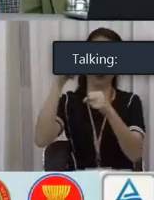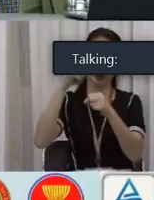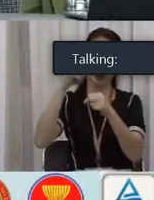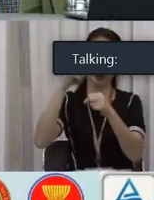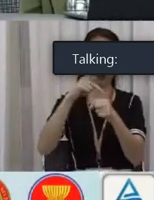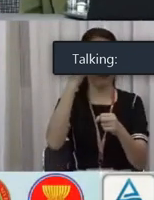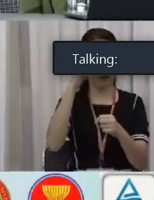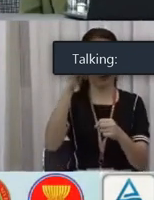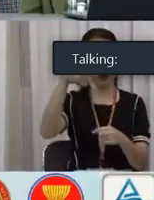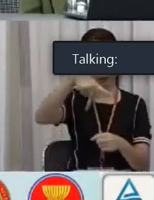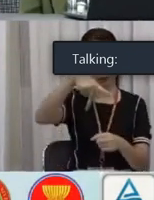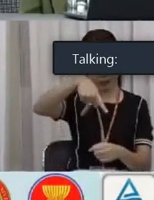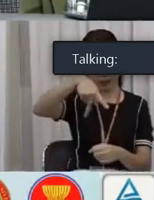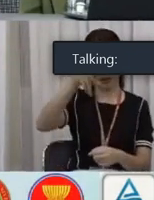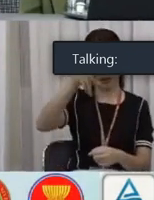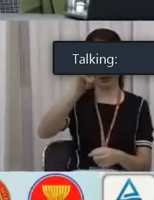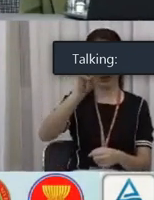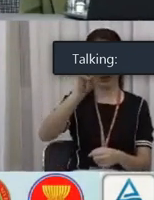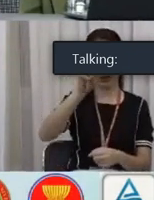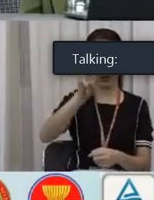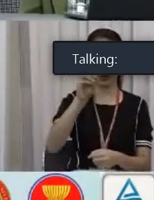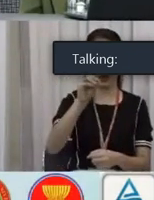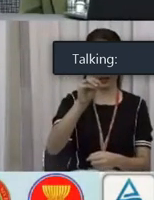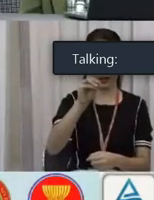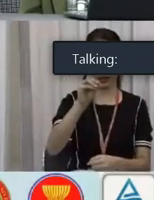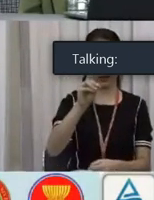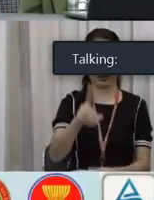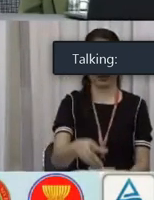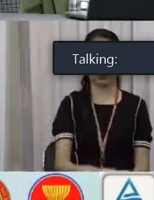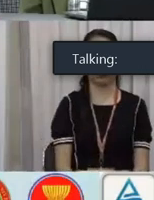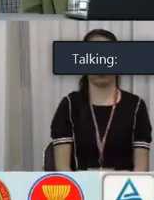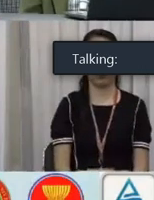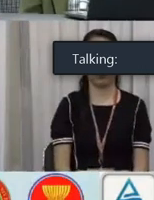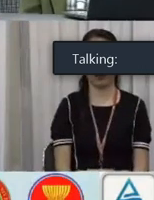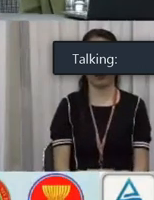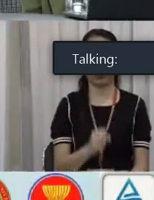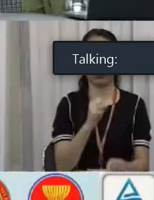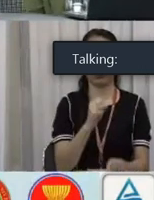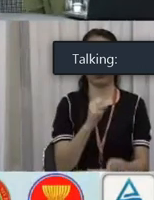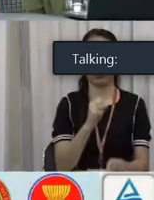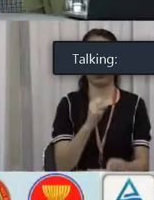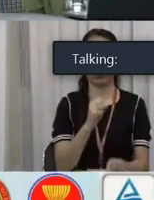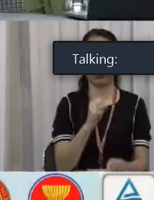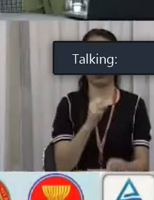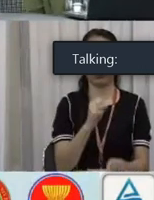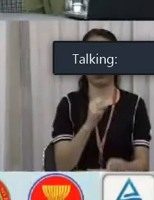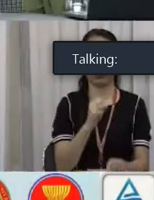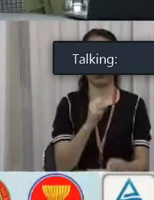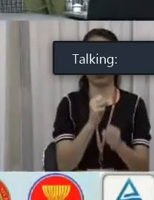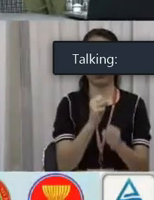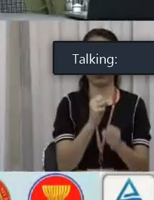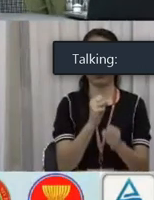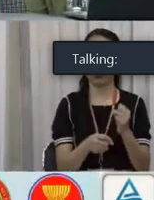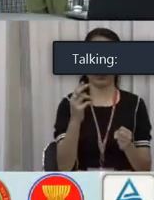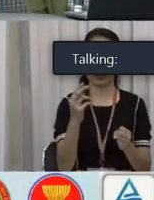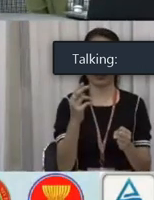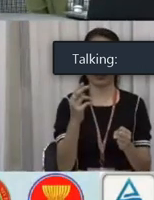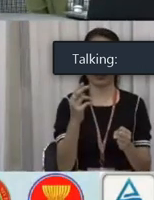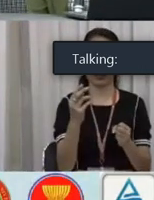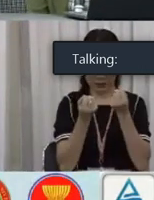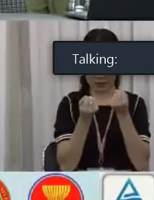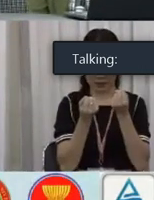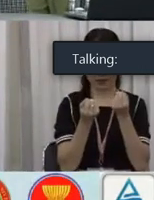disabilities or PWD whose main objective is to assist in the integration of persons with disabilities. So kinsa man ang